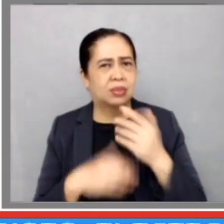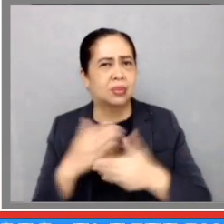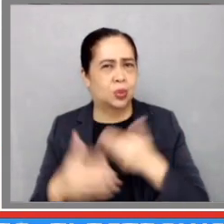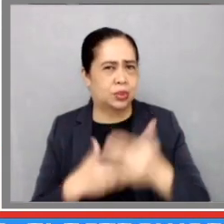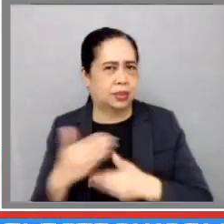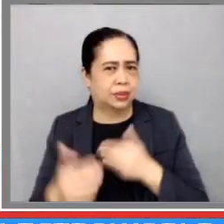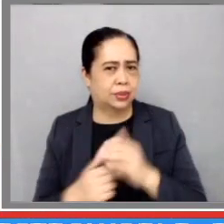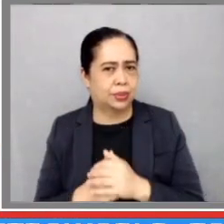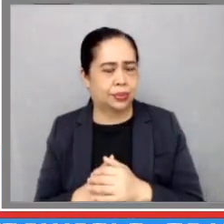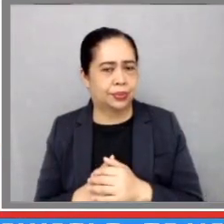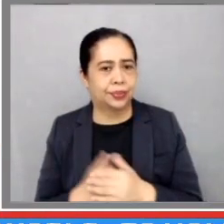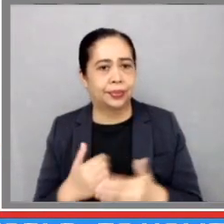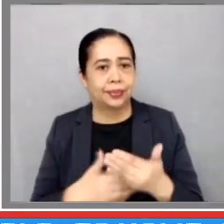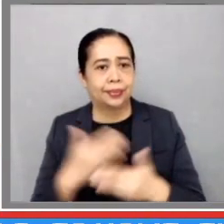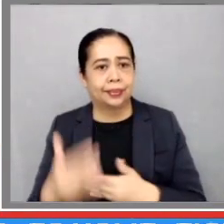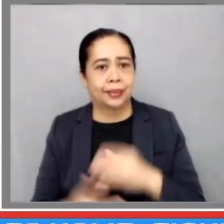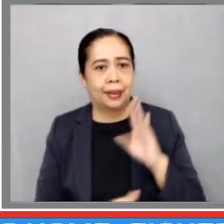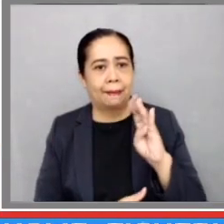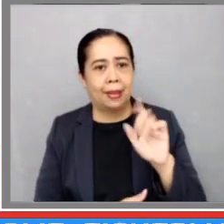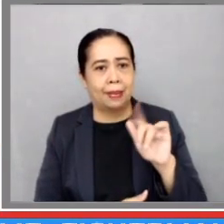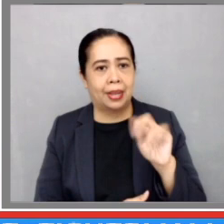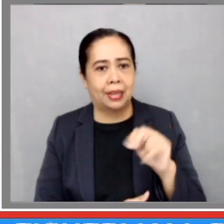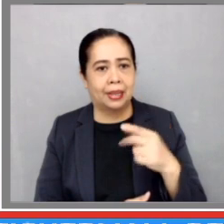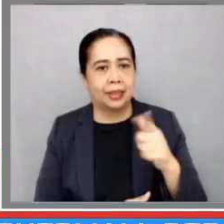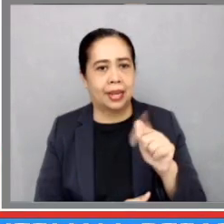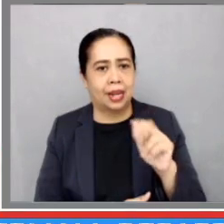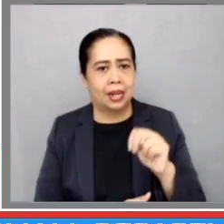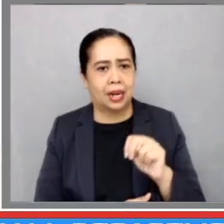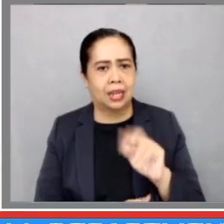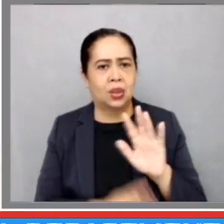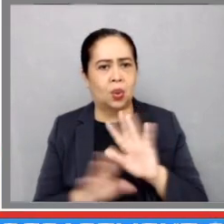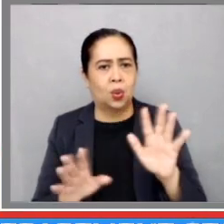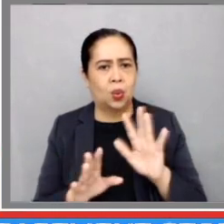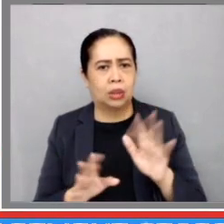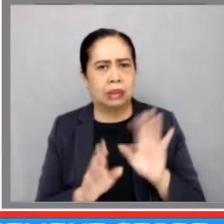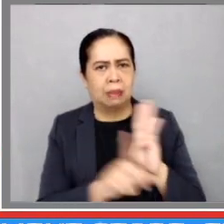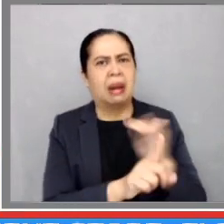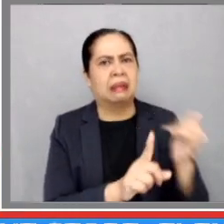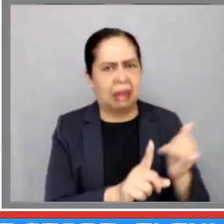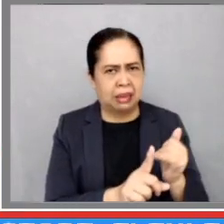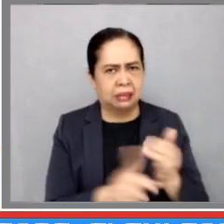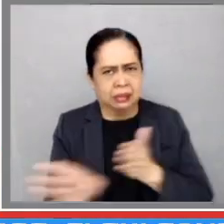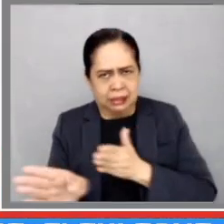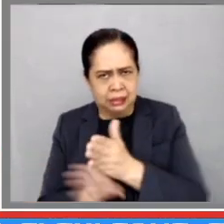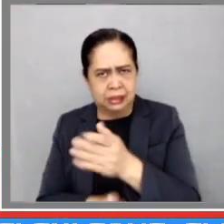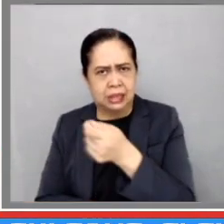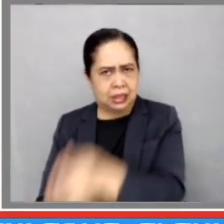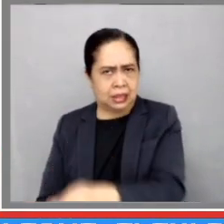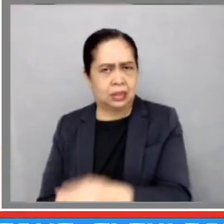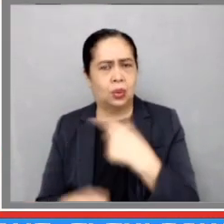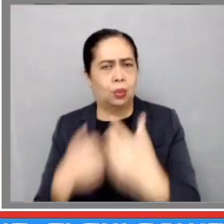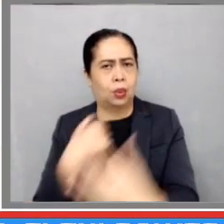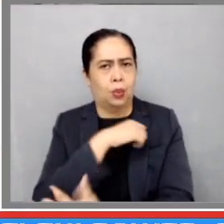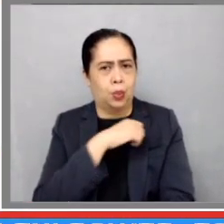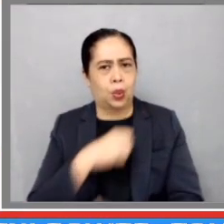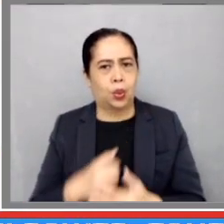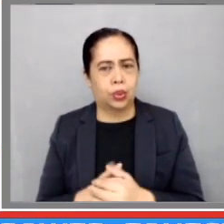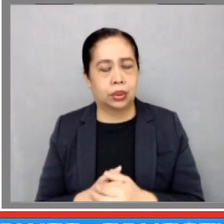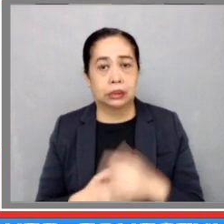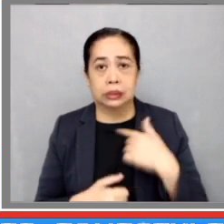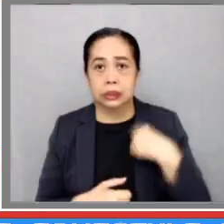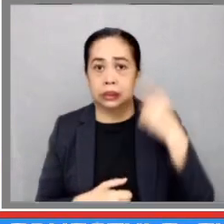Sabi naman ni Bebelin Galan, huwag na idaan sa barangay at idiretso na sa mahihirap. Ang tingin ni